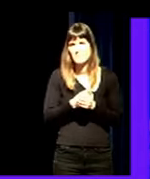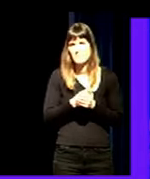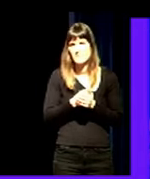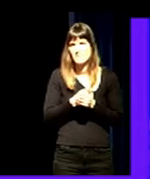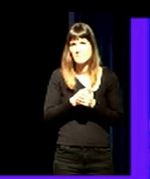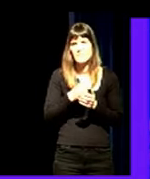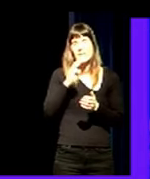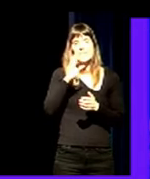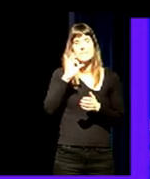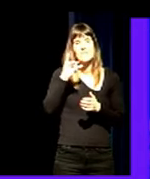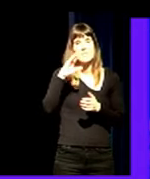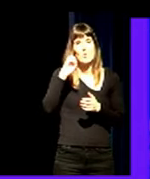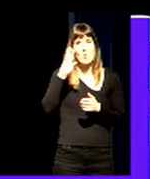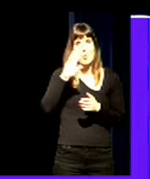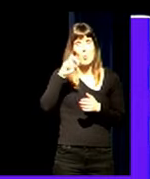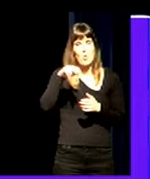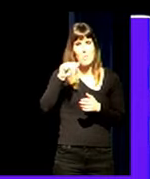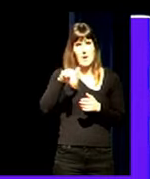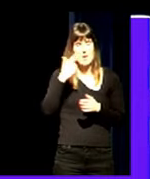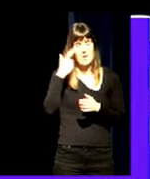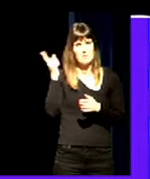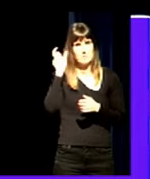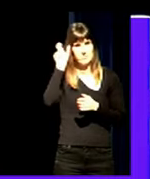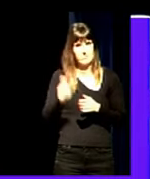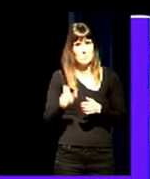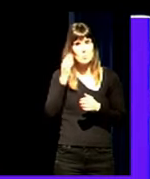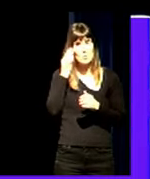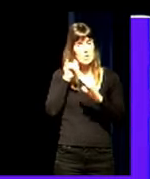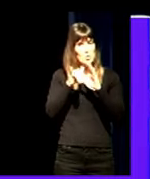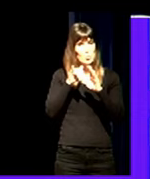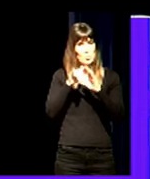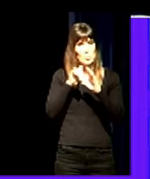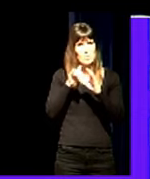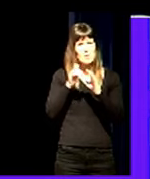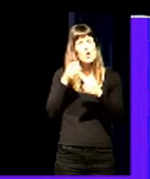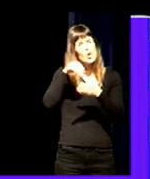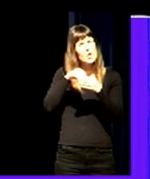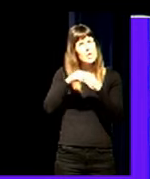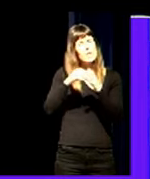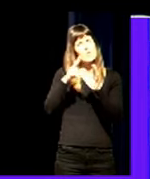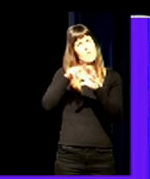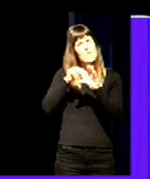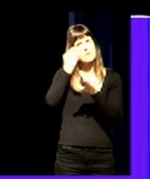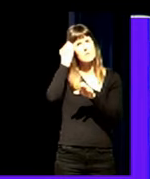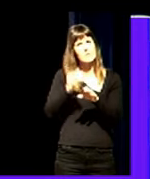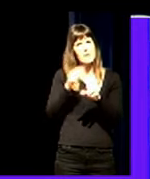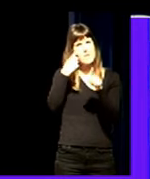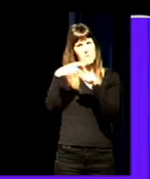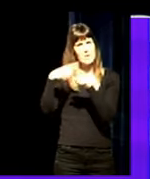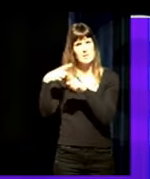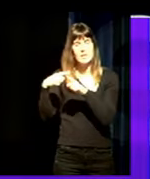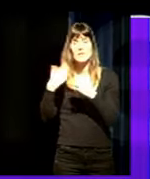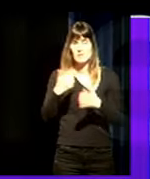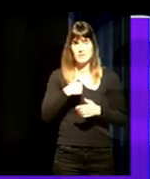hauek, adibidez egiten dut beste lako edukia. Orduan, guk irakasena moduan ez da zer egin aldezak egu.